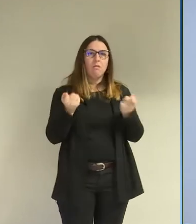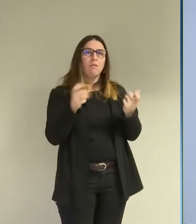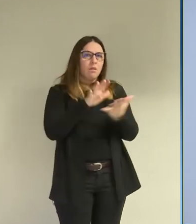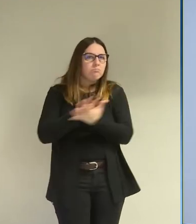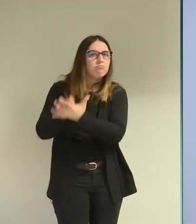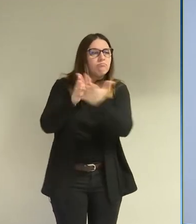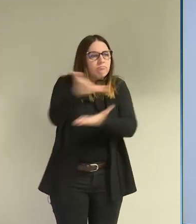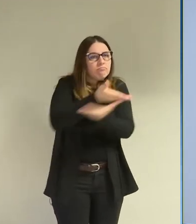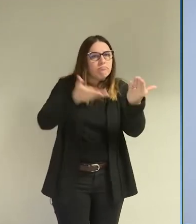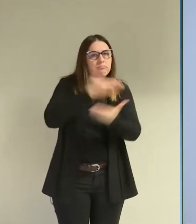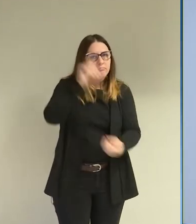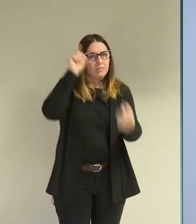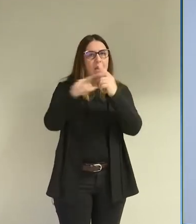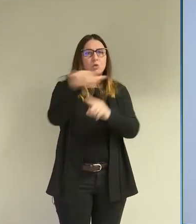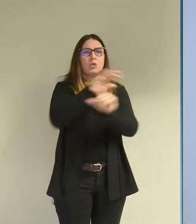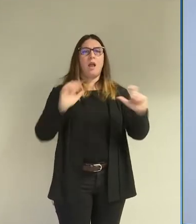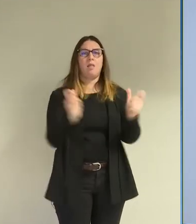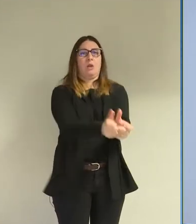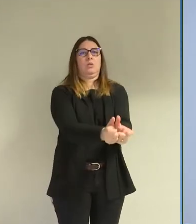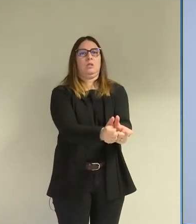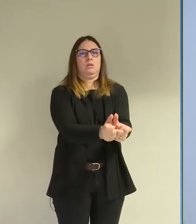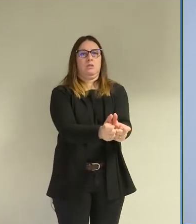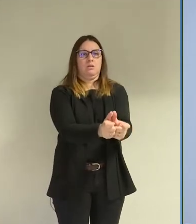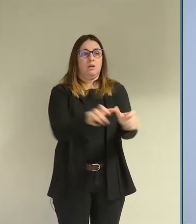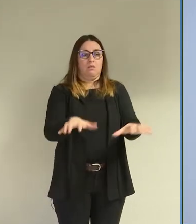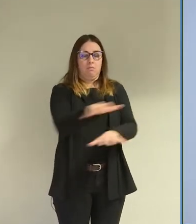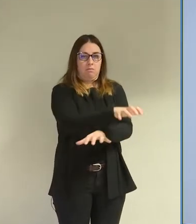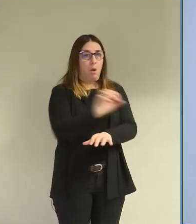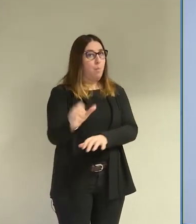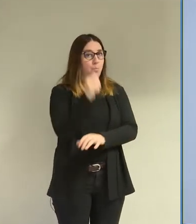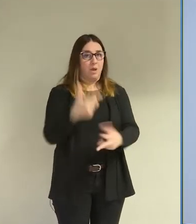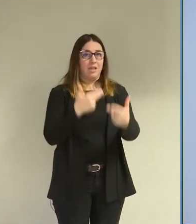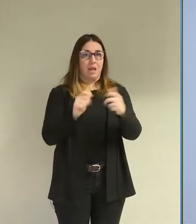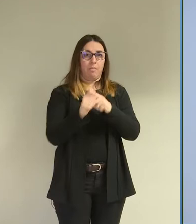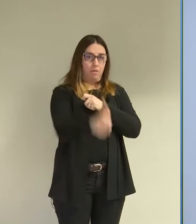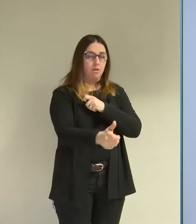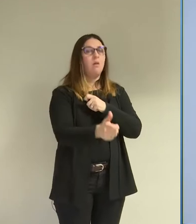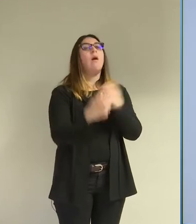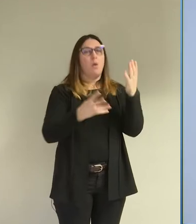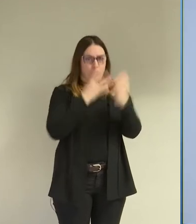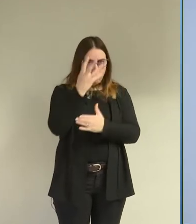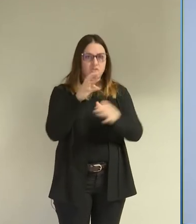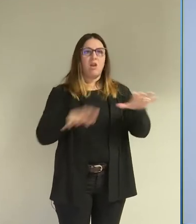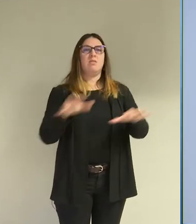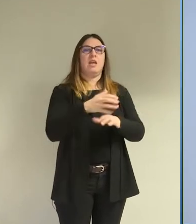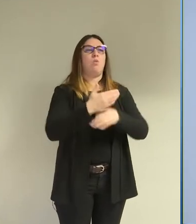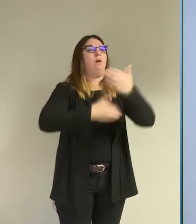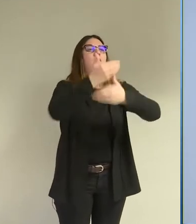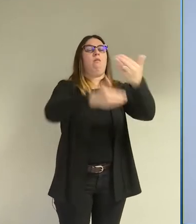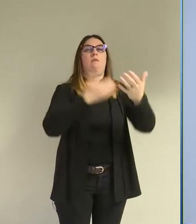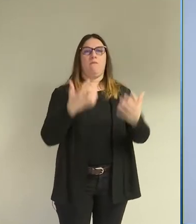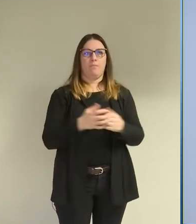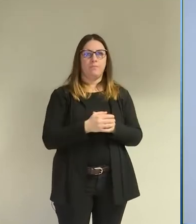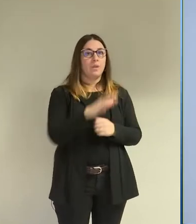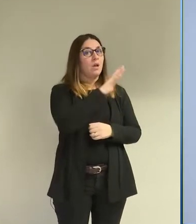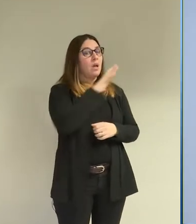ensemble le diagnostic social du territoire étape préalable à l'élaboration du projet de territoire madame